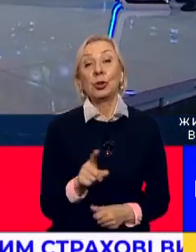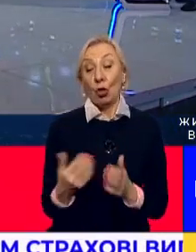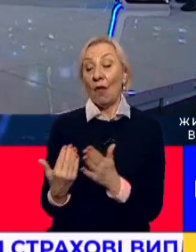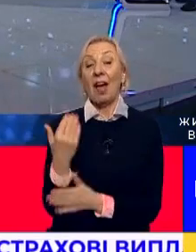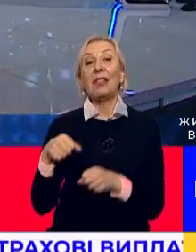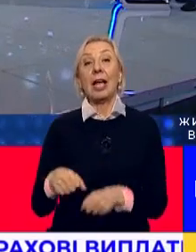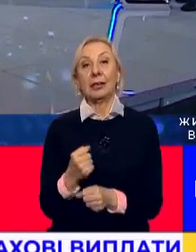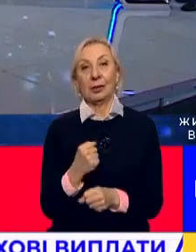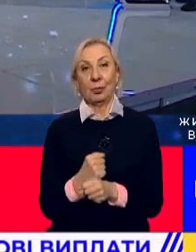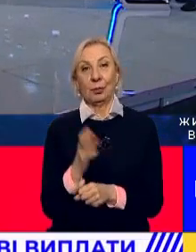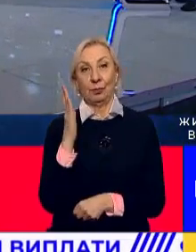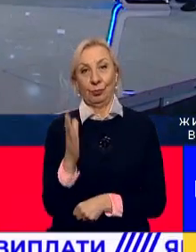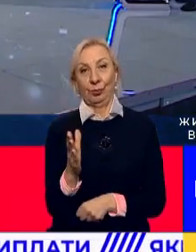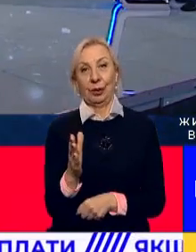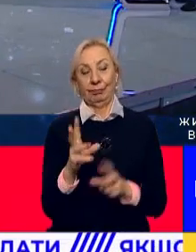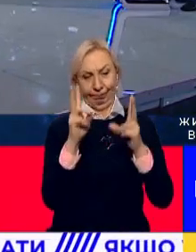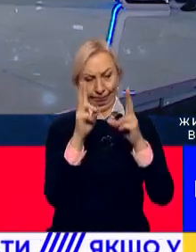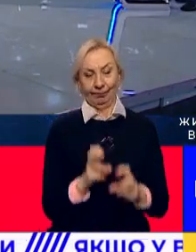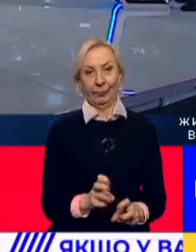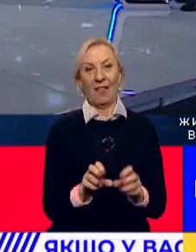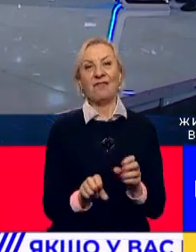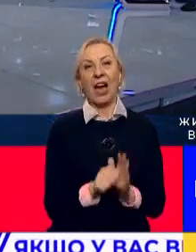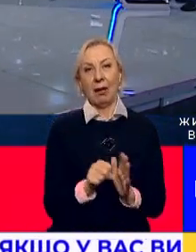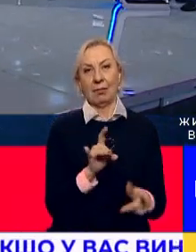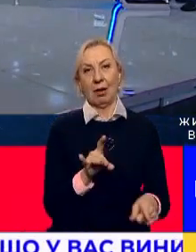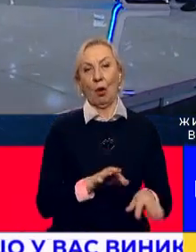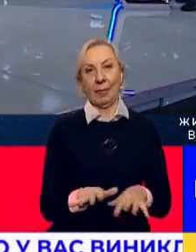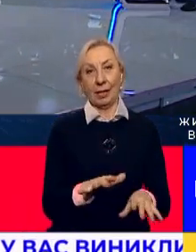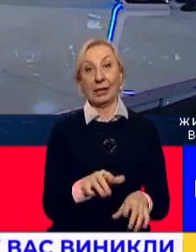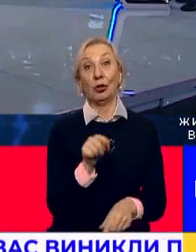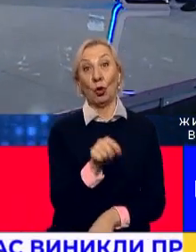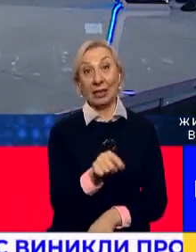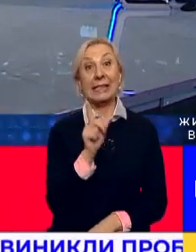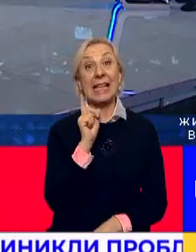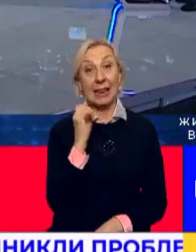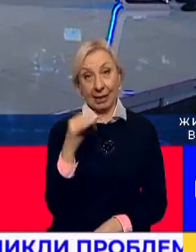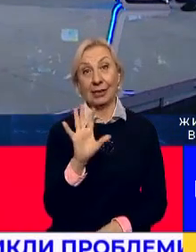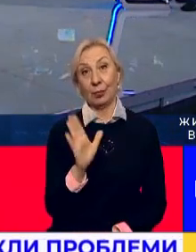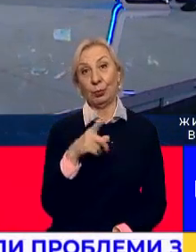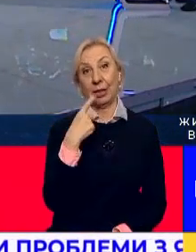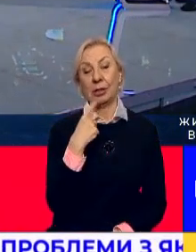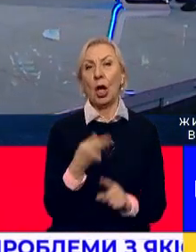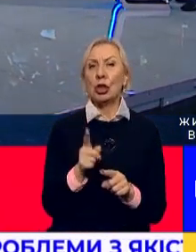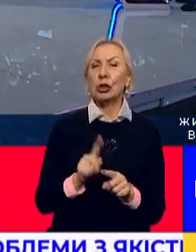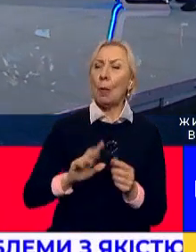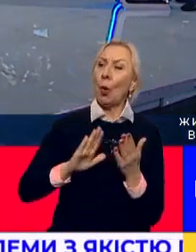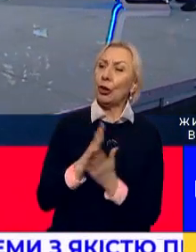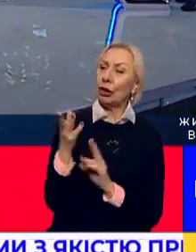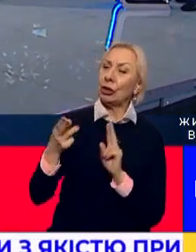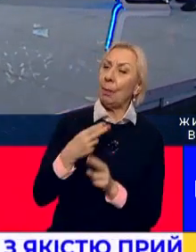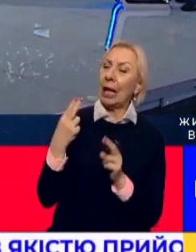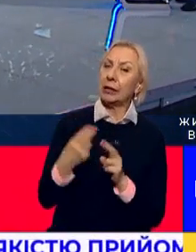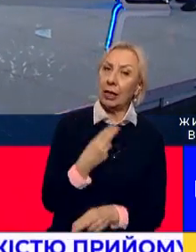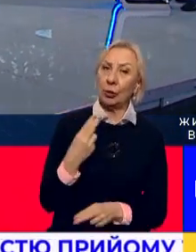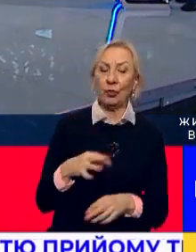ініціює розслідування зрадженої операції. Тоді колишній президент Зеленський буде заявляти, що це політичні переслідування, що це